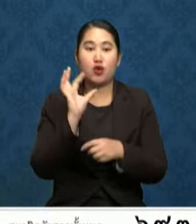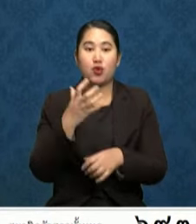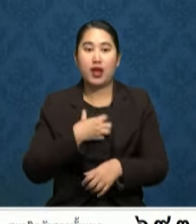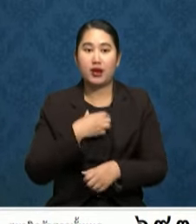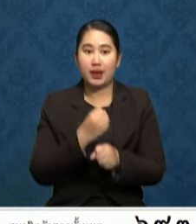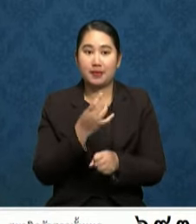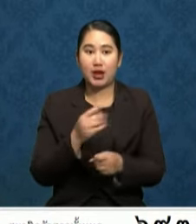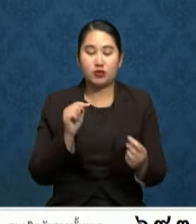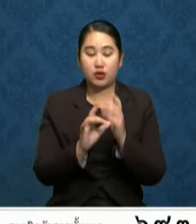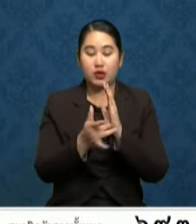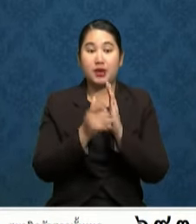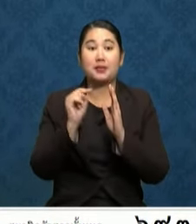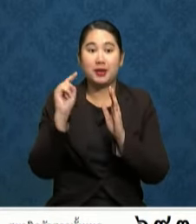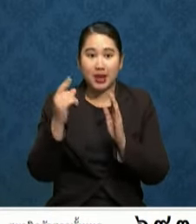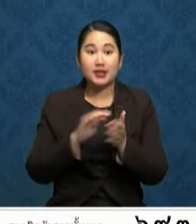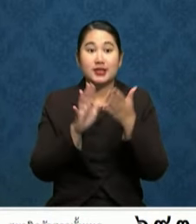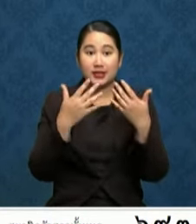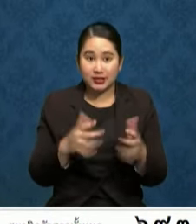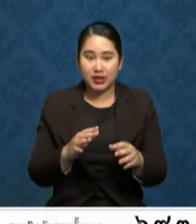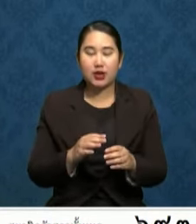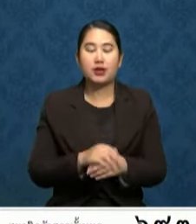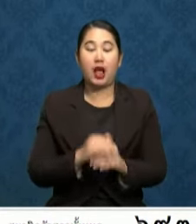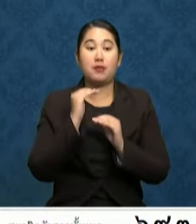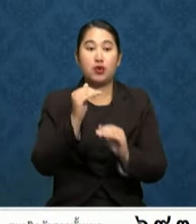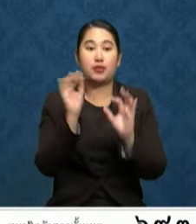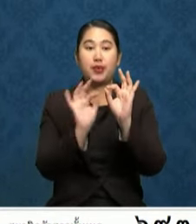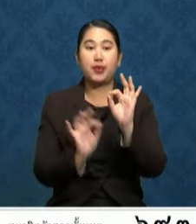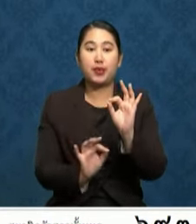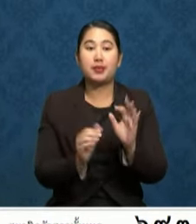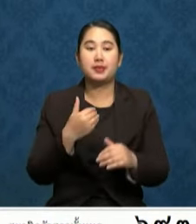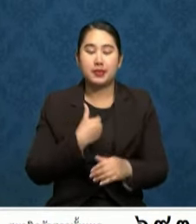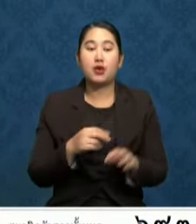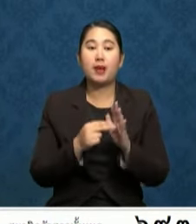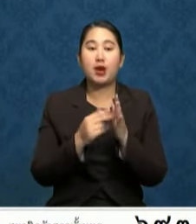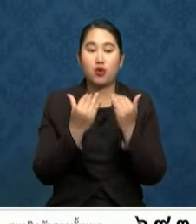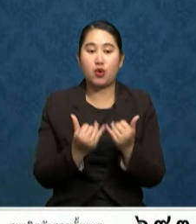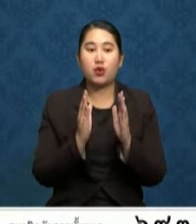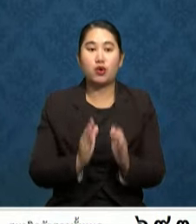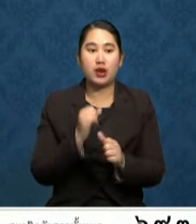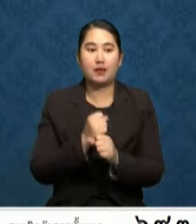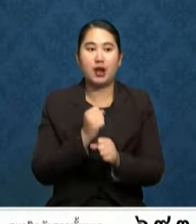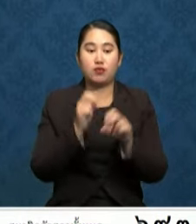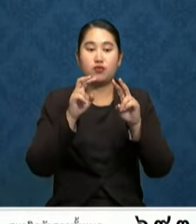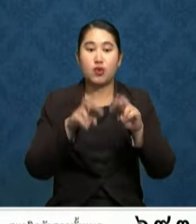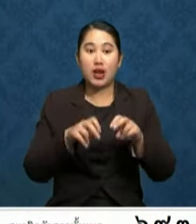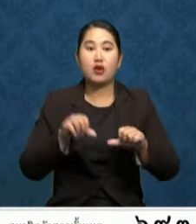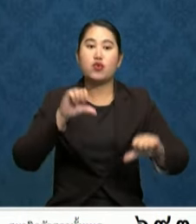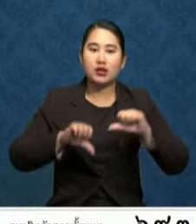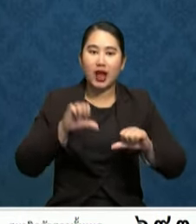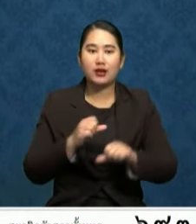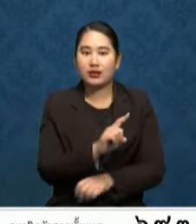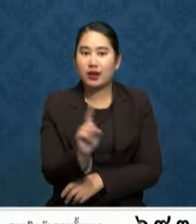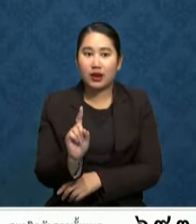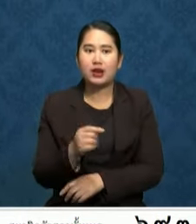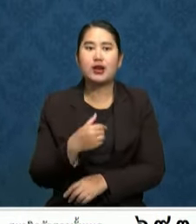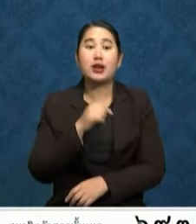อะไรในเรื่องของนวเทคโนโลยีเมื่อมีตลาดแล้วเราก็มานั่งกำหนดซะว่าจริงๆแล้วเราน่ะมีนักวิทยาศาสตร์อยู่ในประเทศไทยอยู่ที่ไหนบ้างถาม